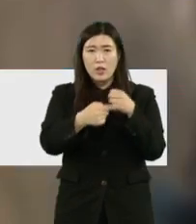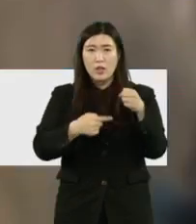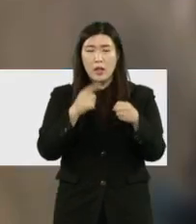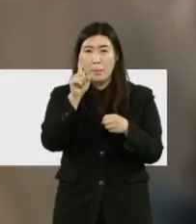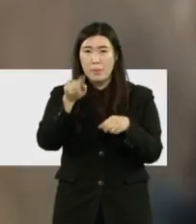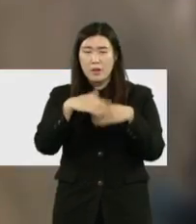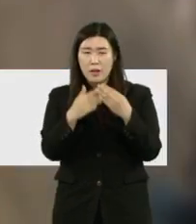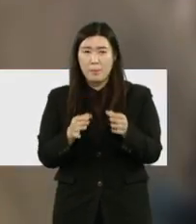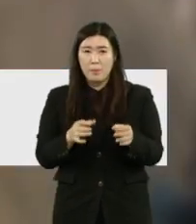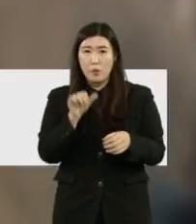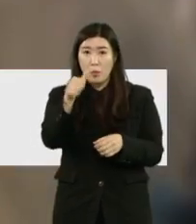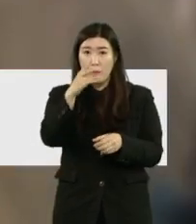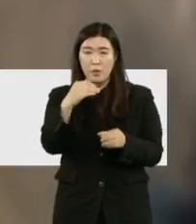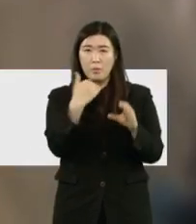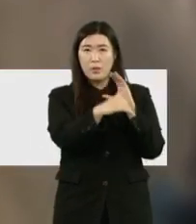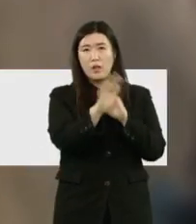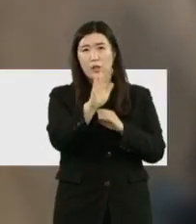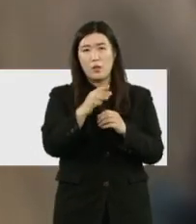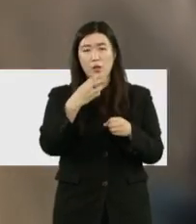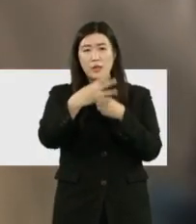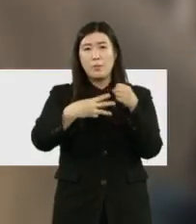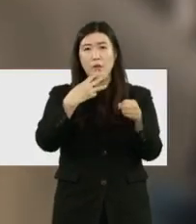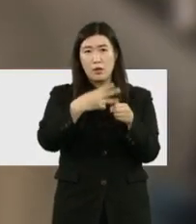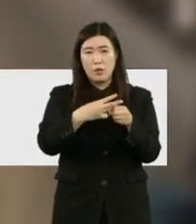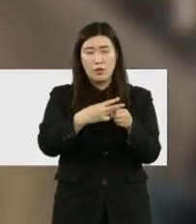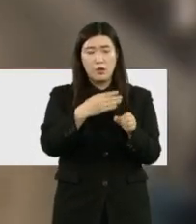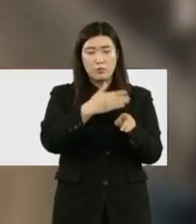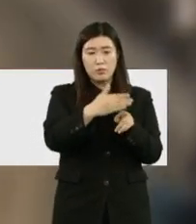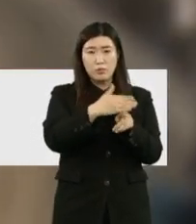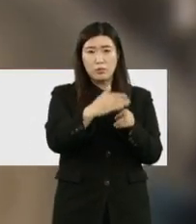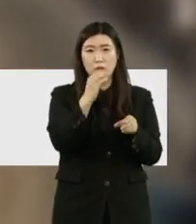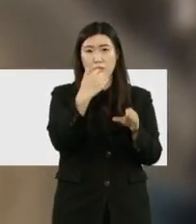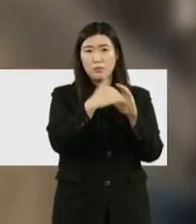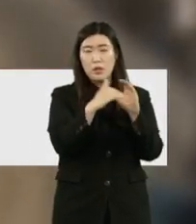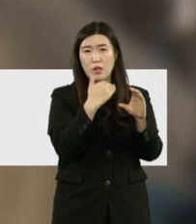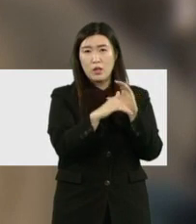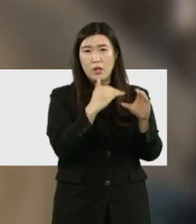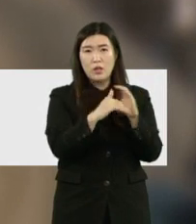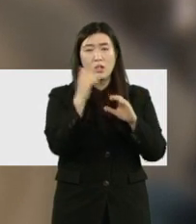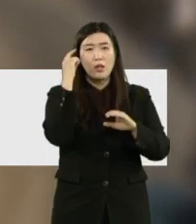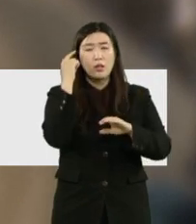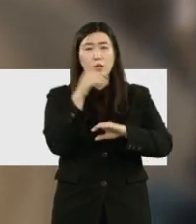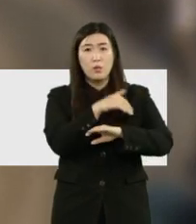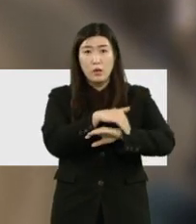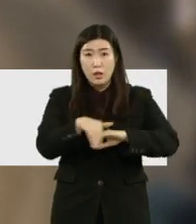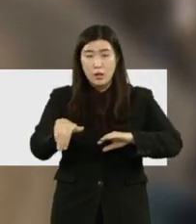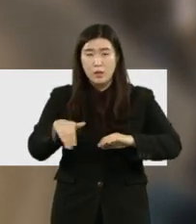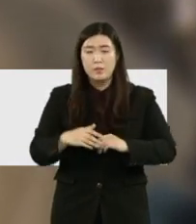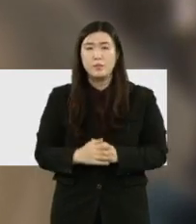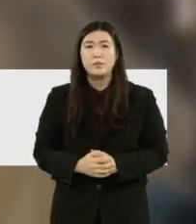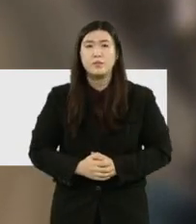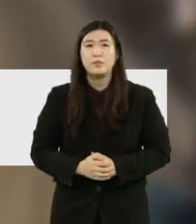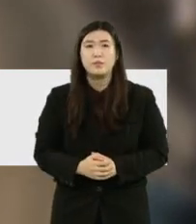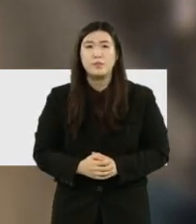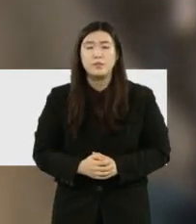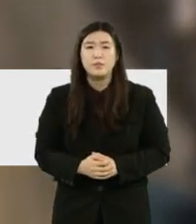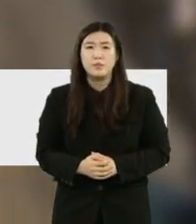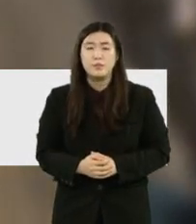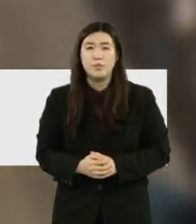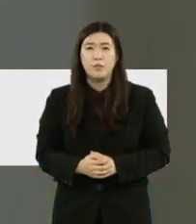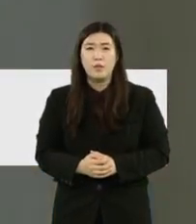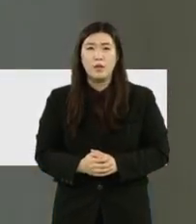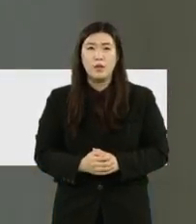분할 지급되는데 부여의 주소를 둔 만 18세부터 49세 까지 의 결혼 부부에게 혜택이 주어집니다